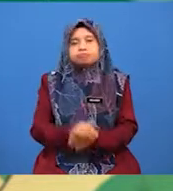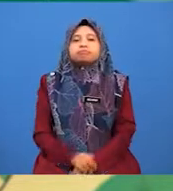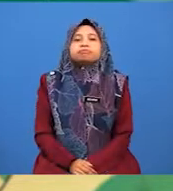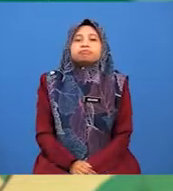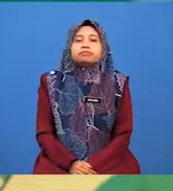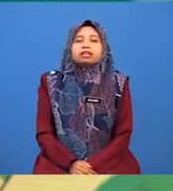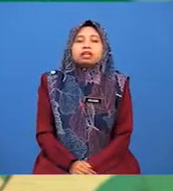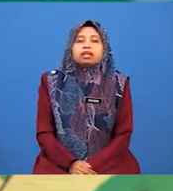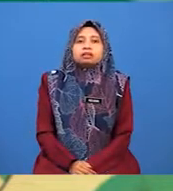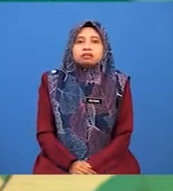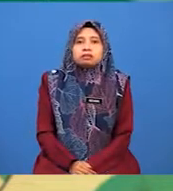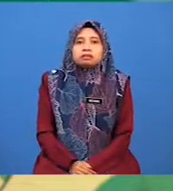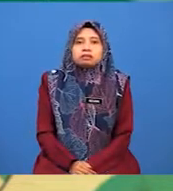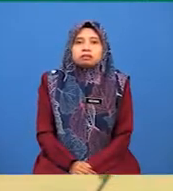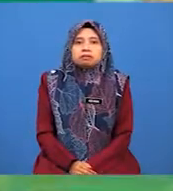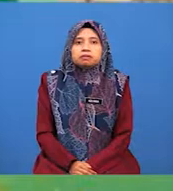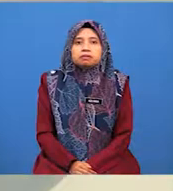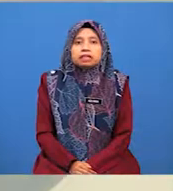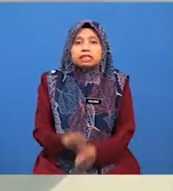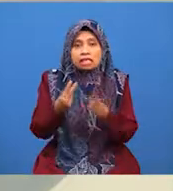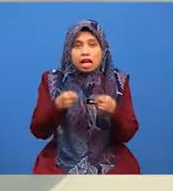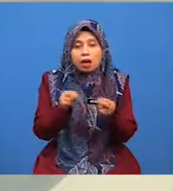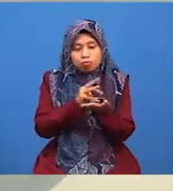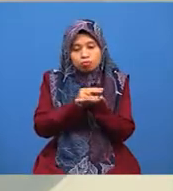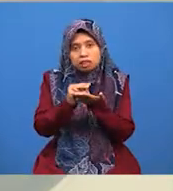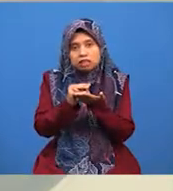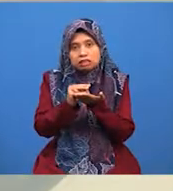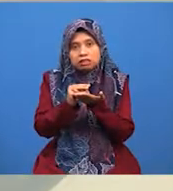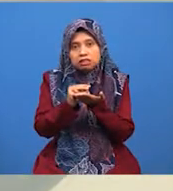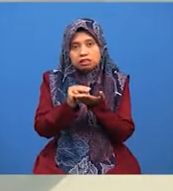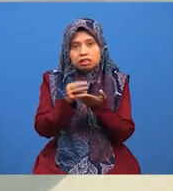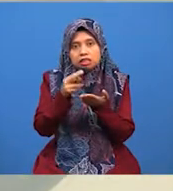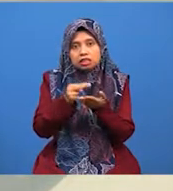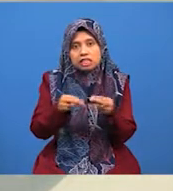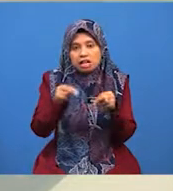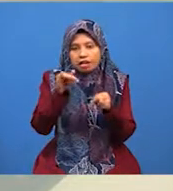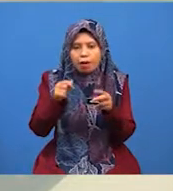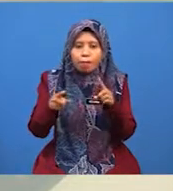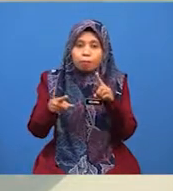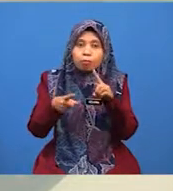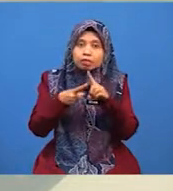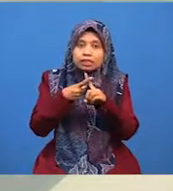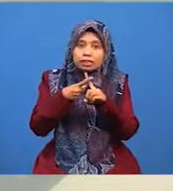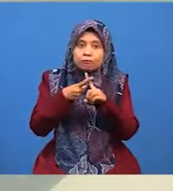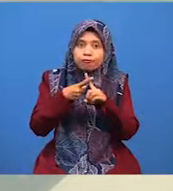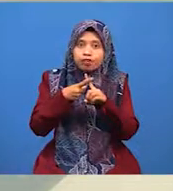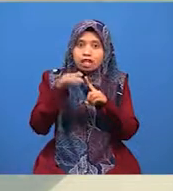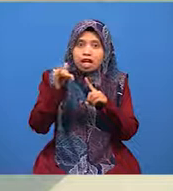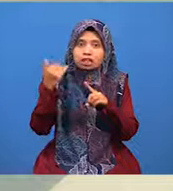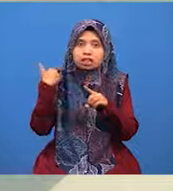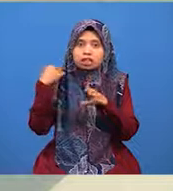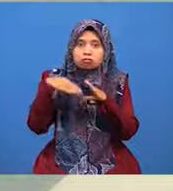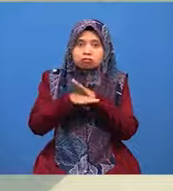Ha, ini jawapannya. Nilai murni merupakan nilai positif yang